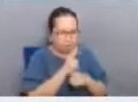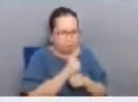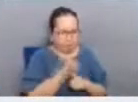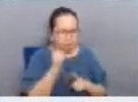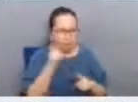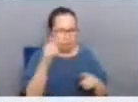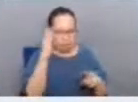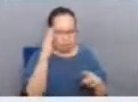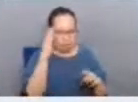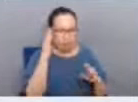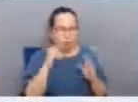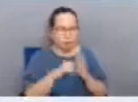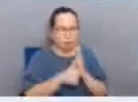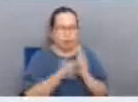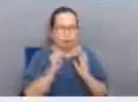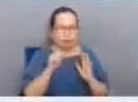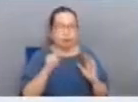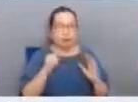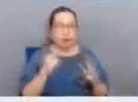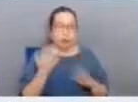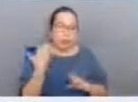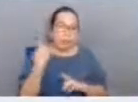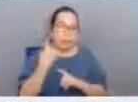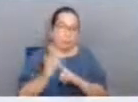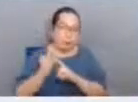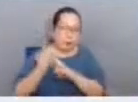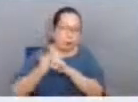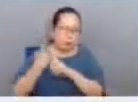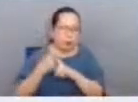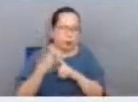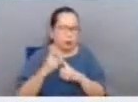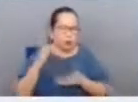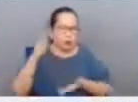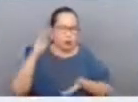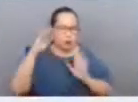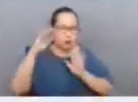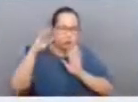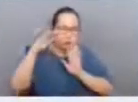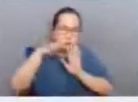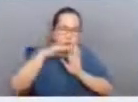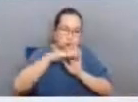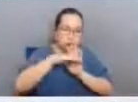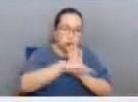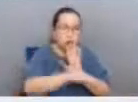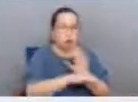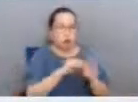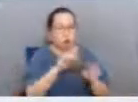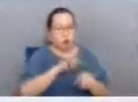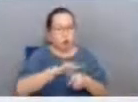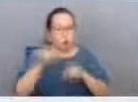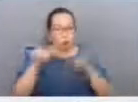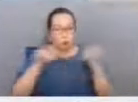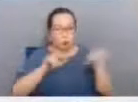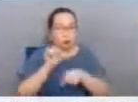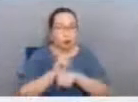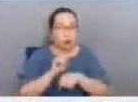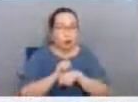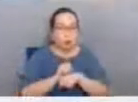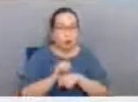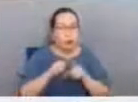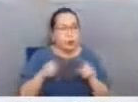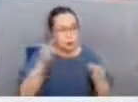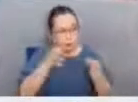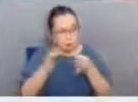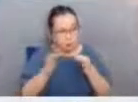natin ng labor advisory ng ating POEA, nagkaroon na po ng protocol sa crew change. Kaya po bumalik at sumampa